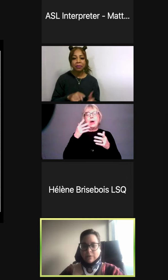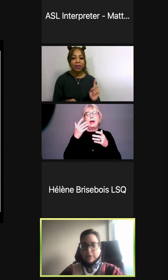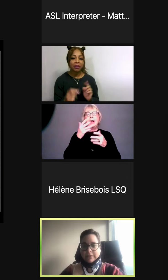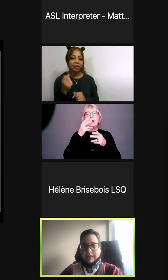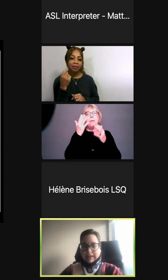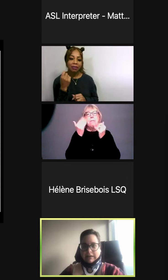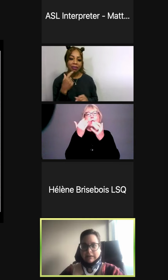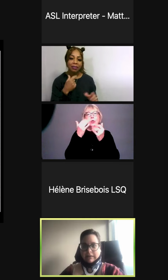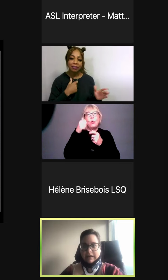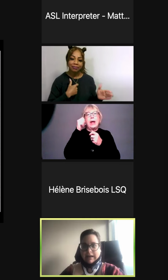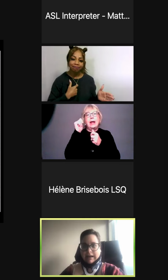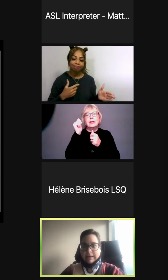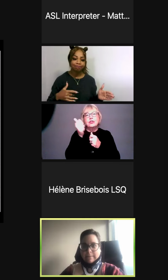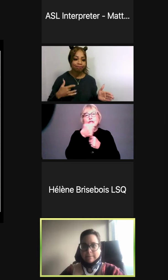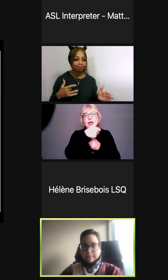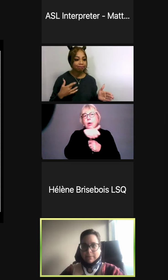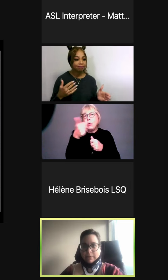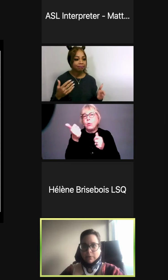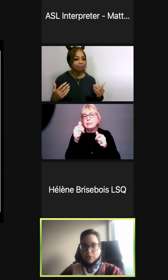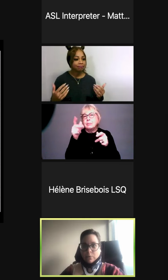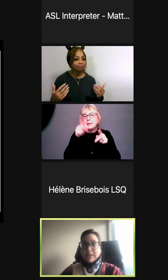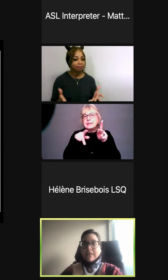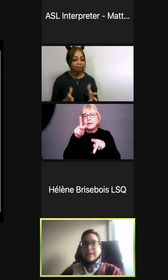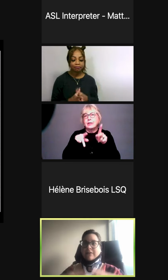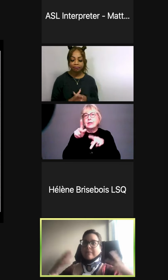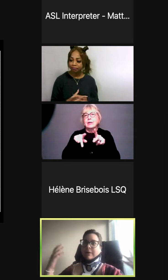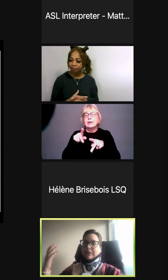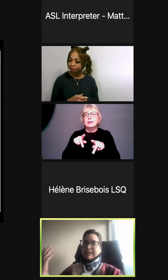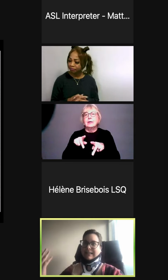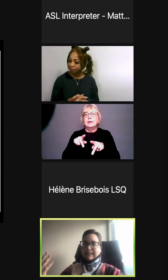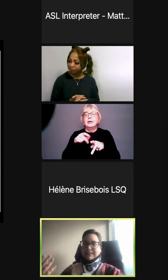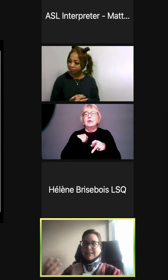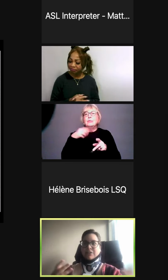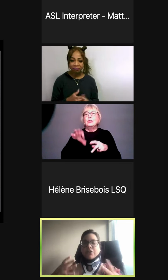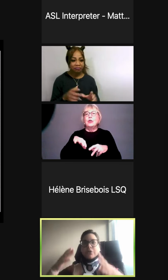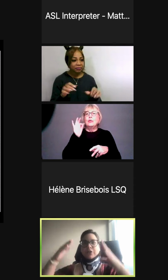personnes, mais je trouve également que